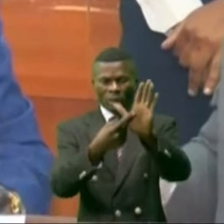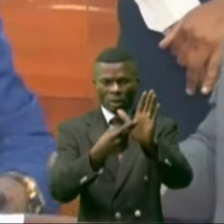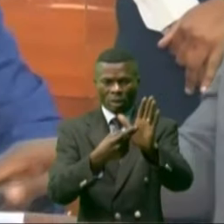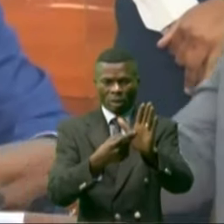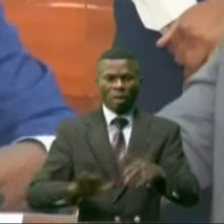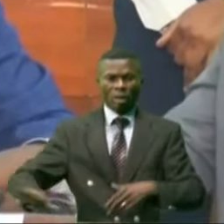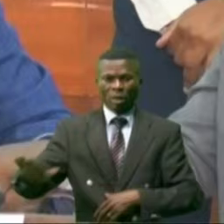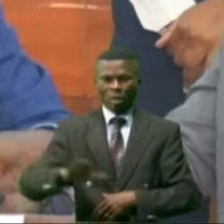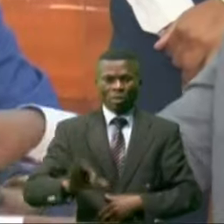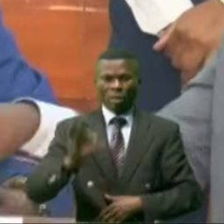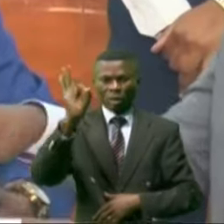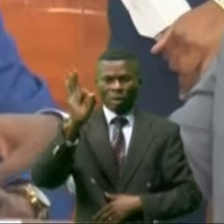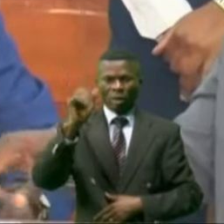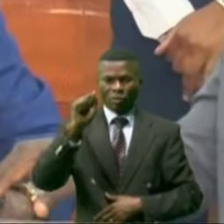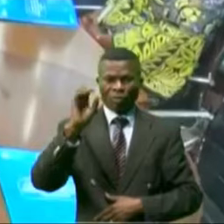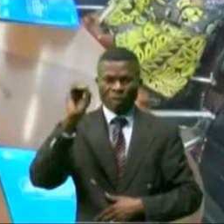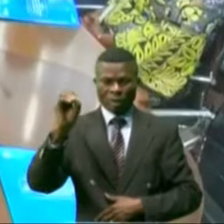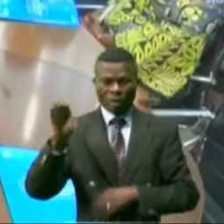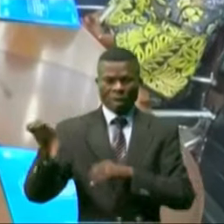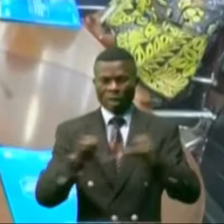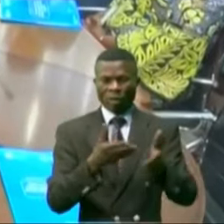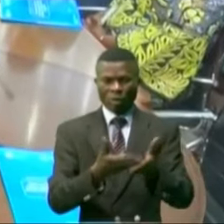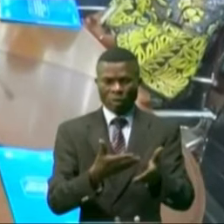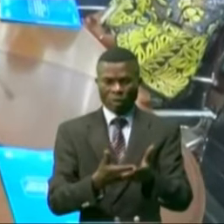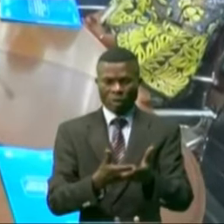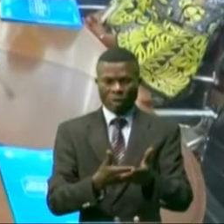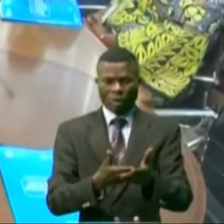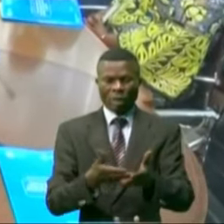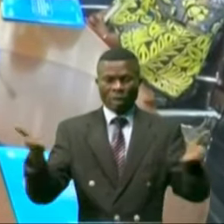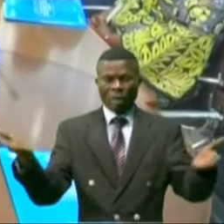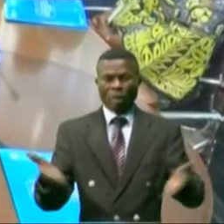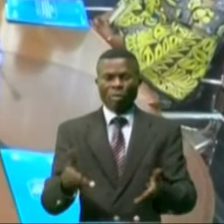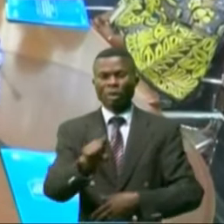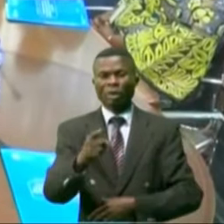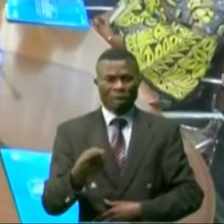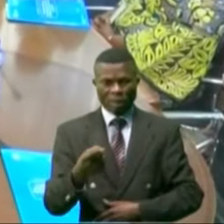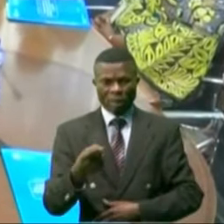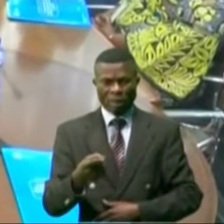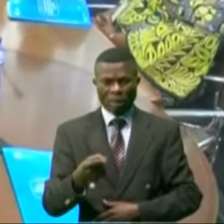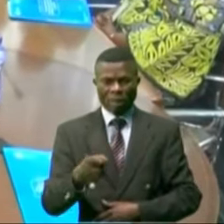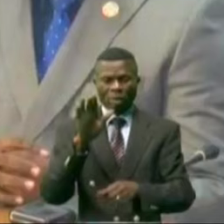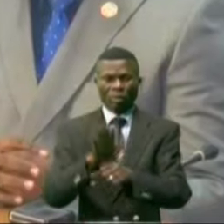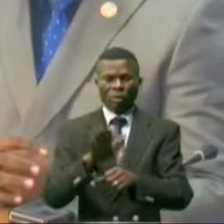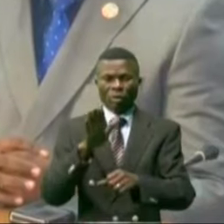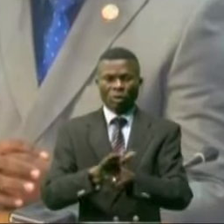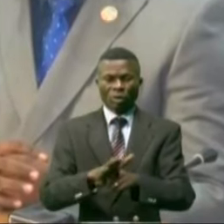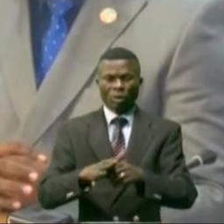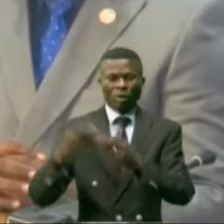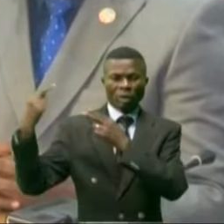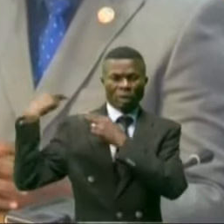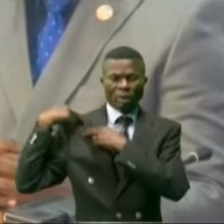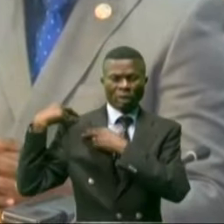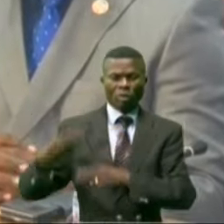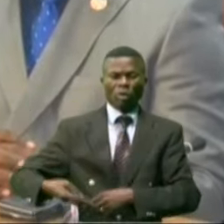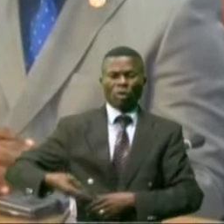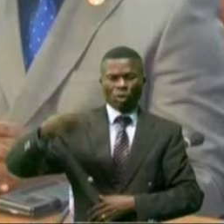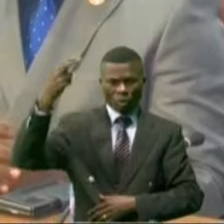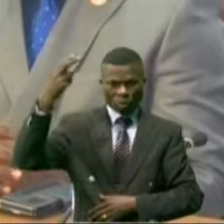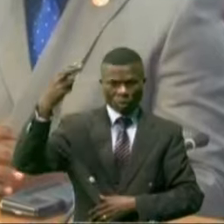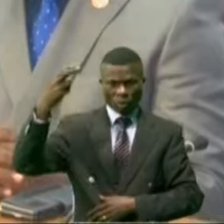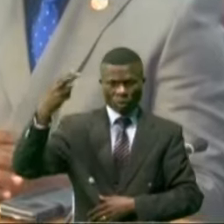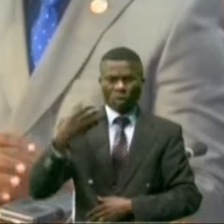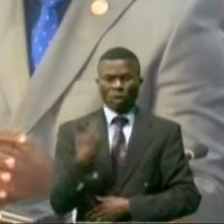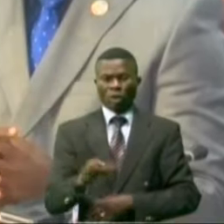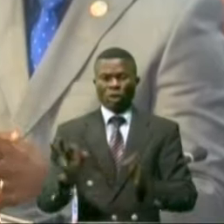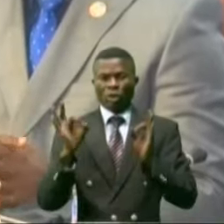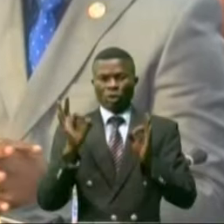de la FAO, cette cérémonie a connu la participation de plusieurs hauts responsables. Des innovations